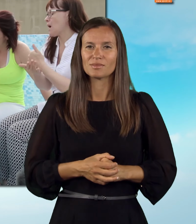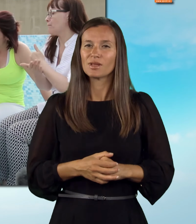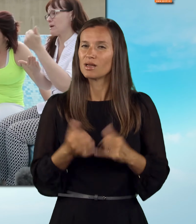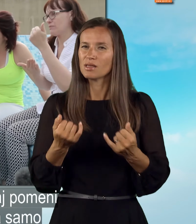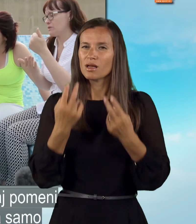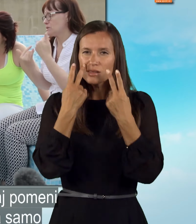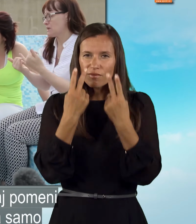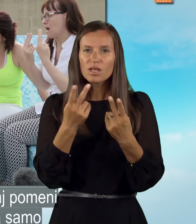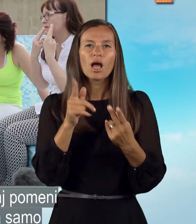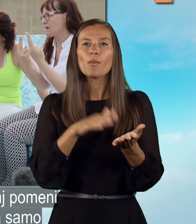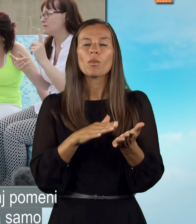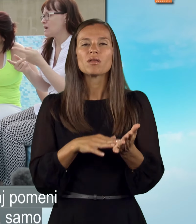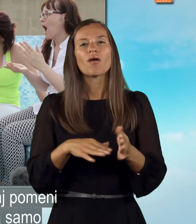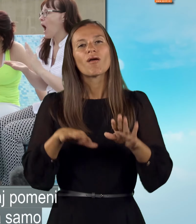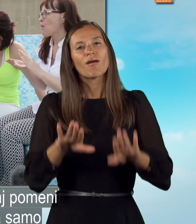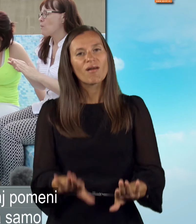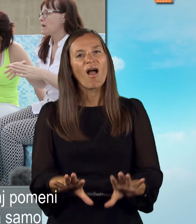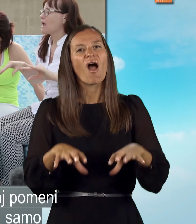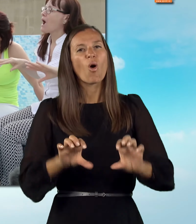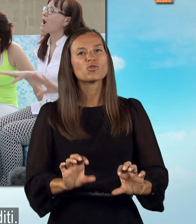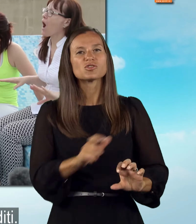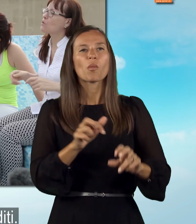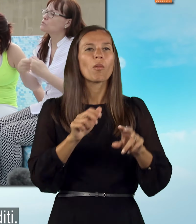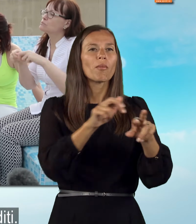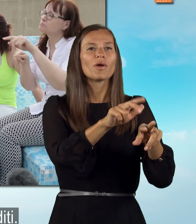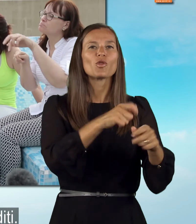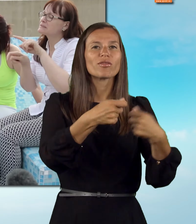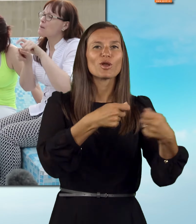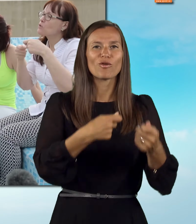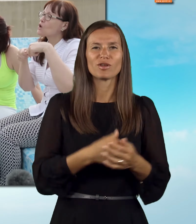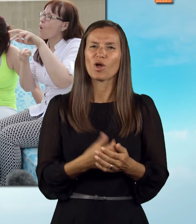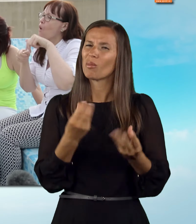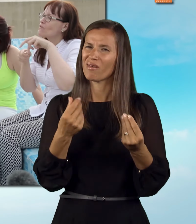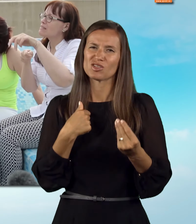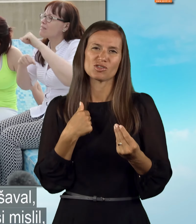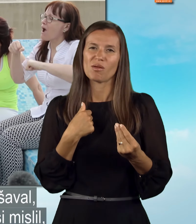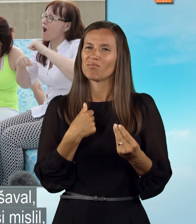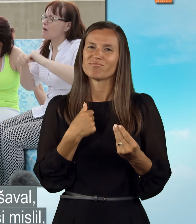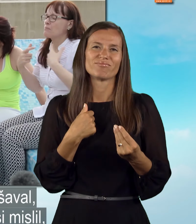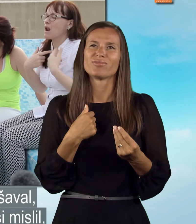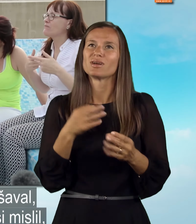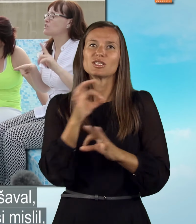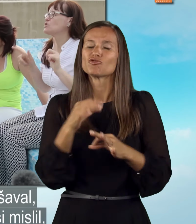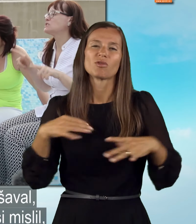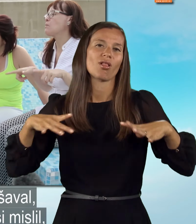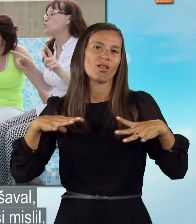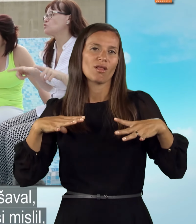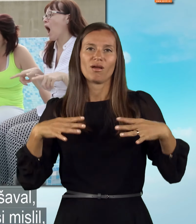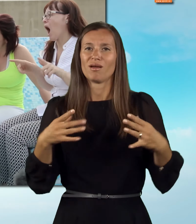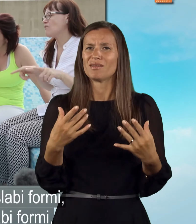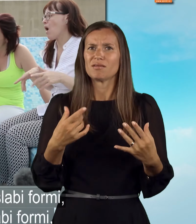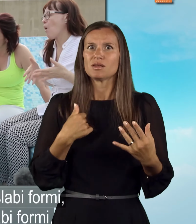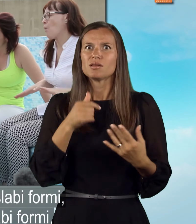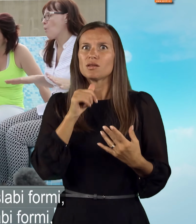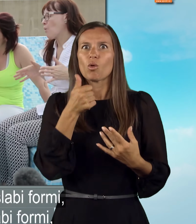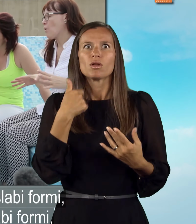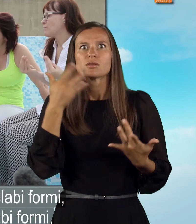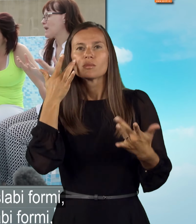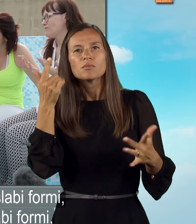Zdaj se prav vidi, kaj pomembno sedeti na kavču, pa sam do trgovine hodati. No. Preveč sem zgušal, res preveč. Nisem si mislil, da